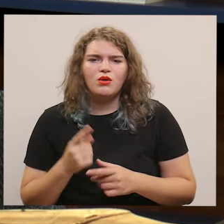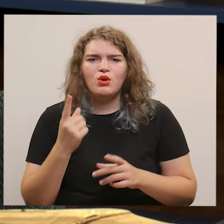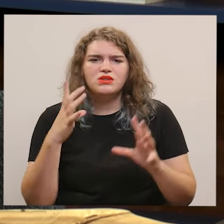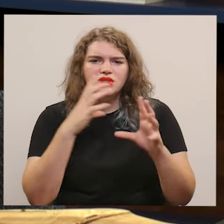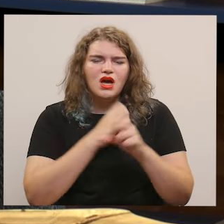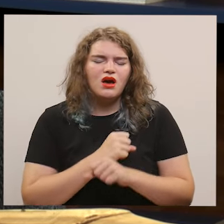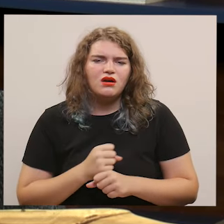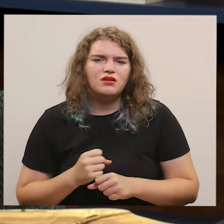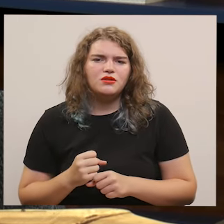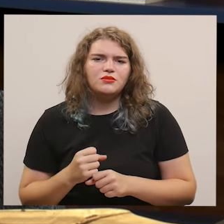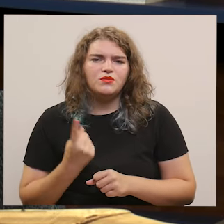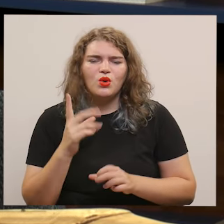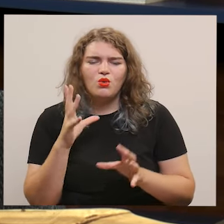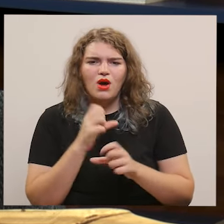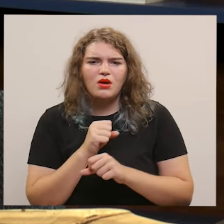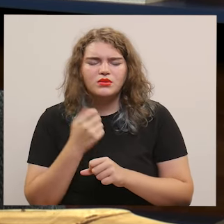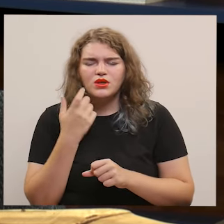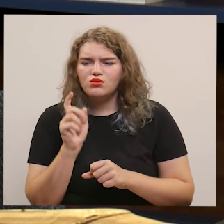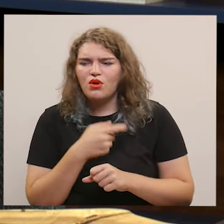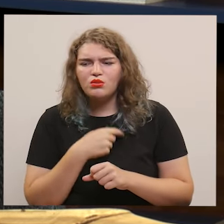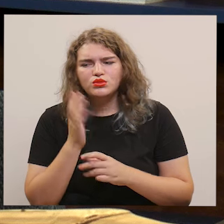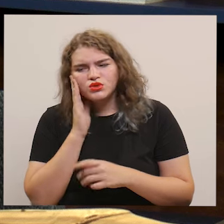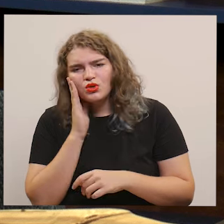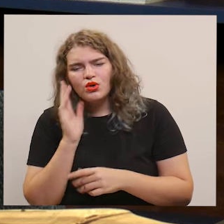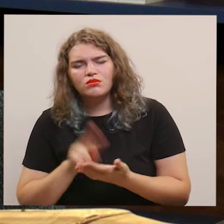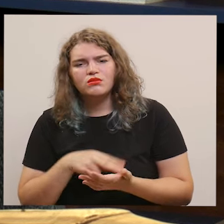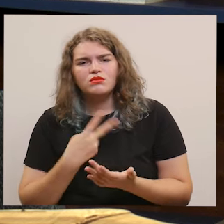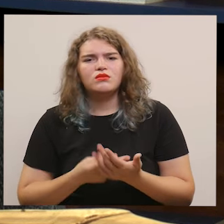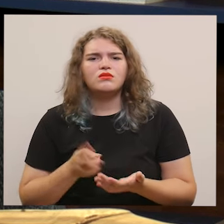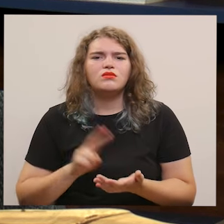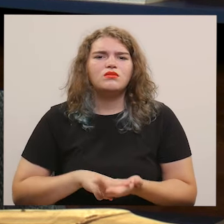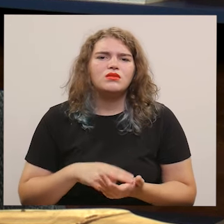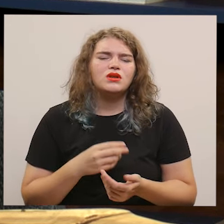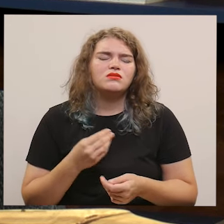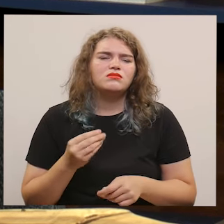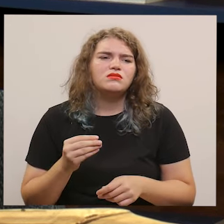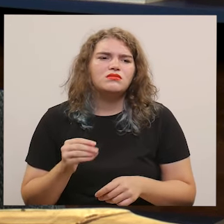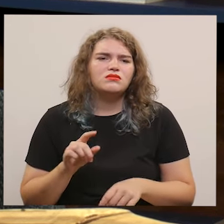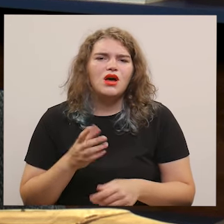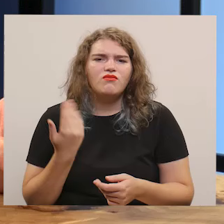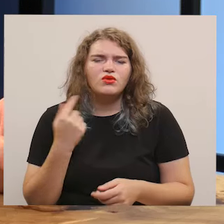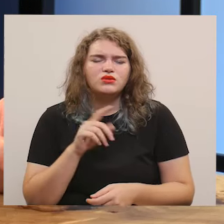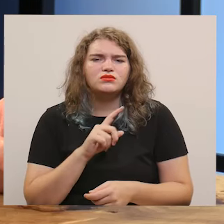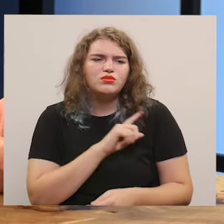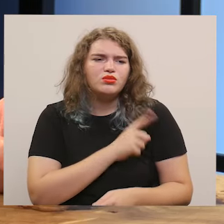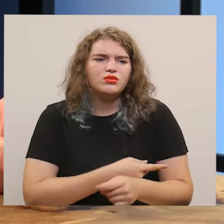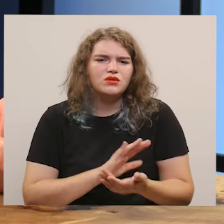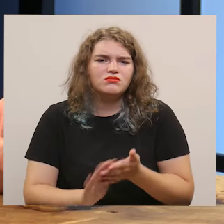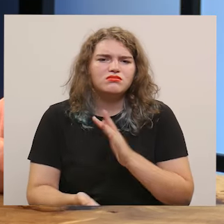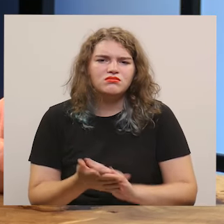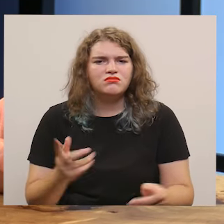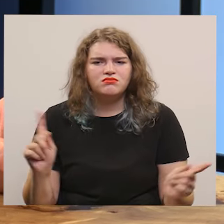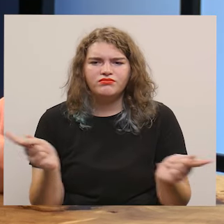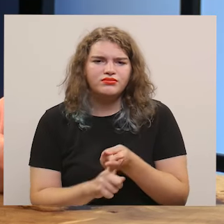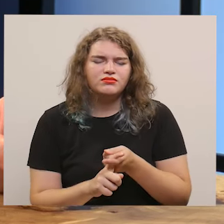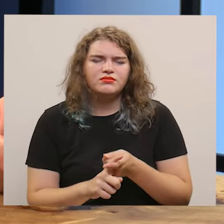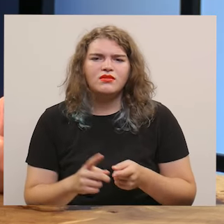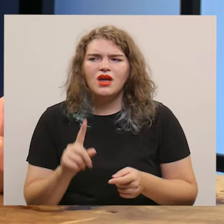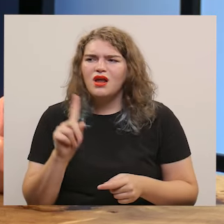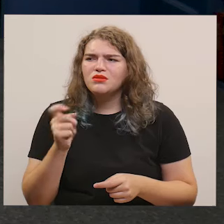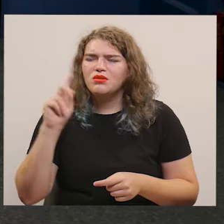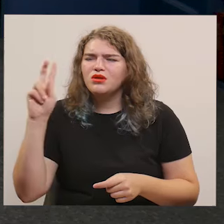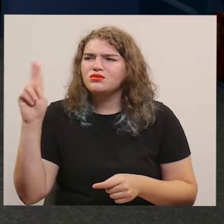seară, într-o noapte, în care nu am putut să dorm, eram cumva la un capăt de putere, L-am întrebat pe Dumnezeu, Doamne, dar ce pot să